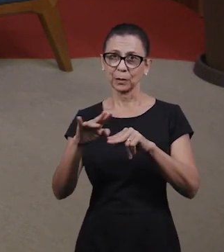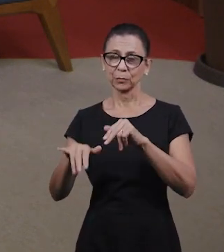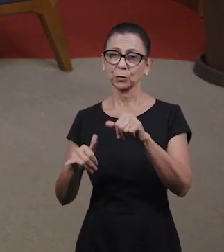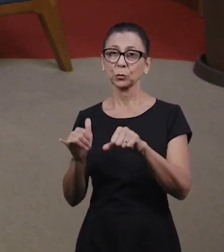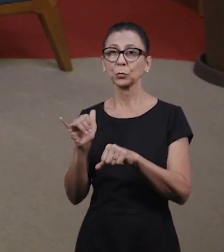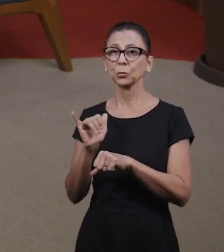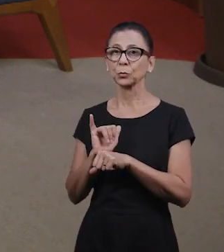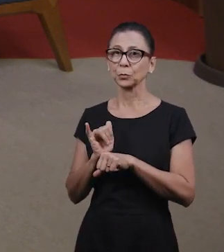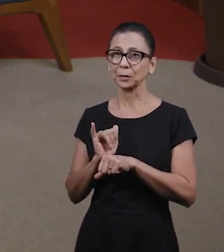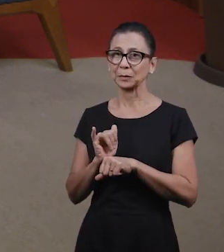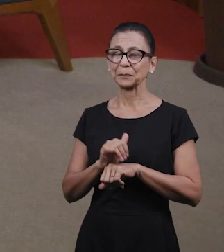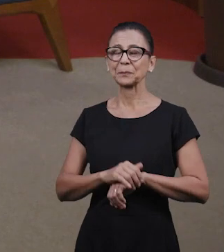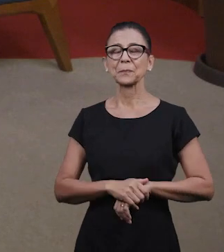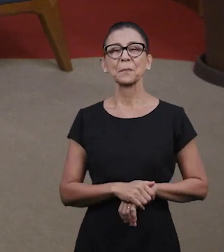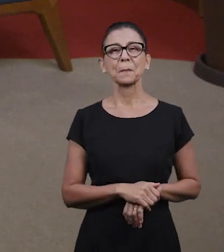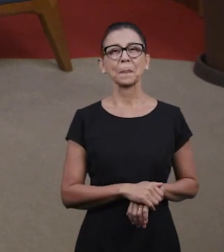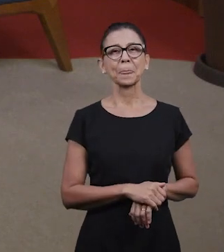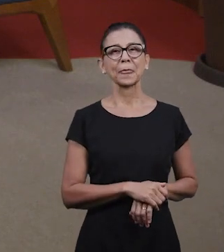et de l'étranger